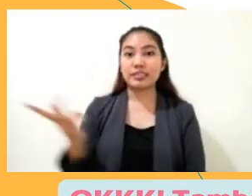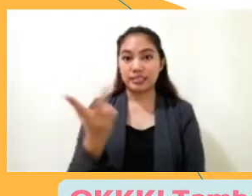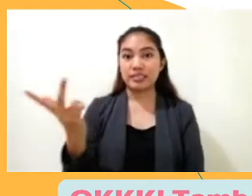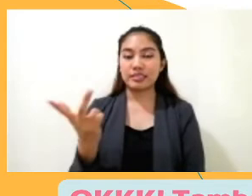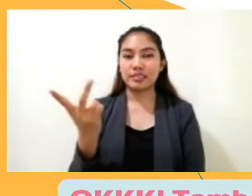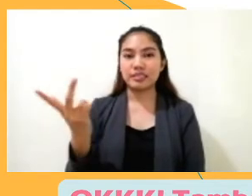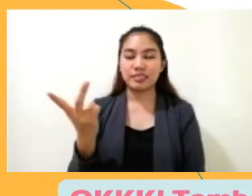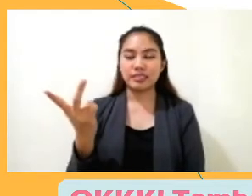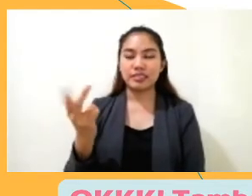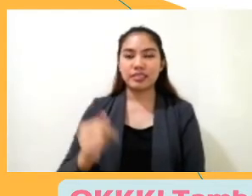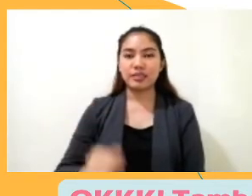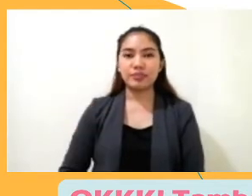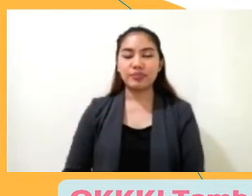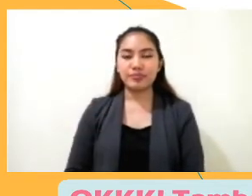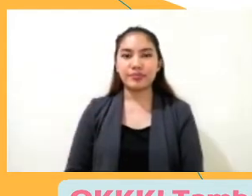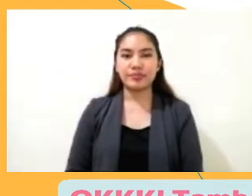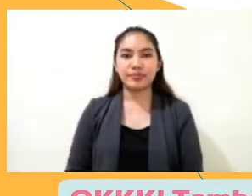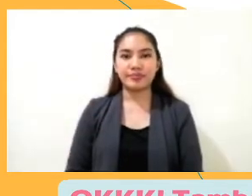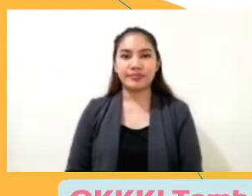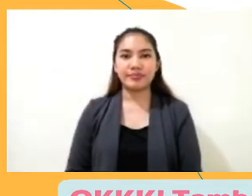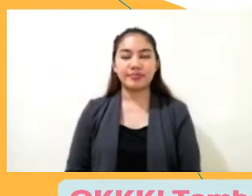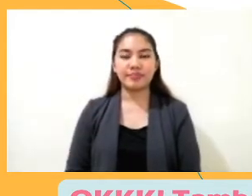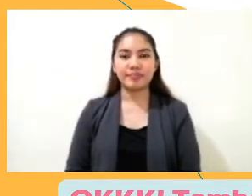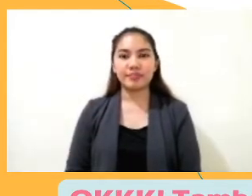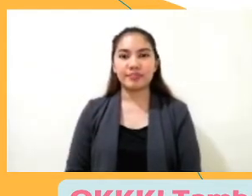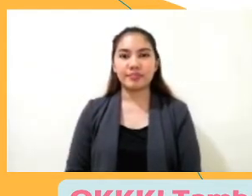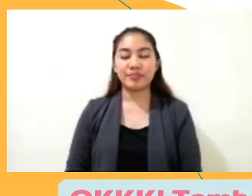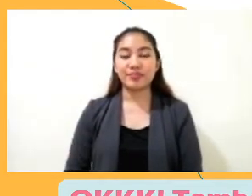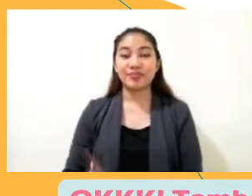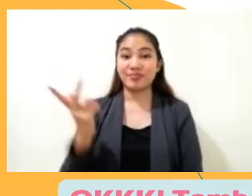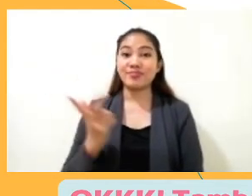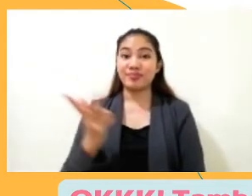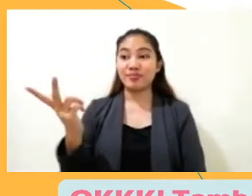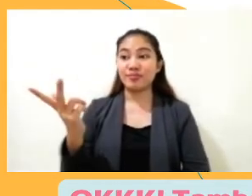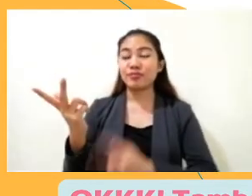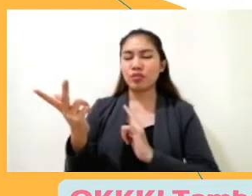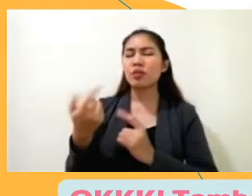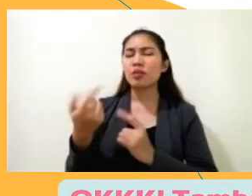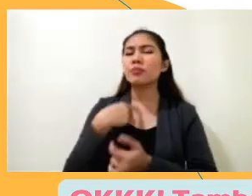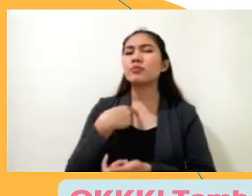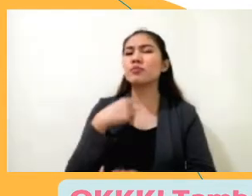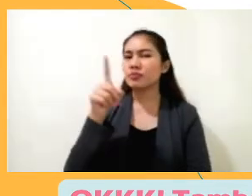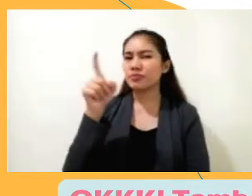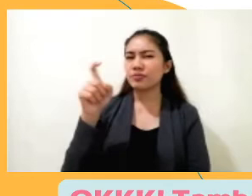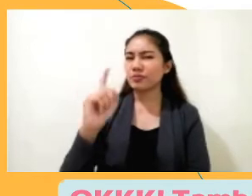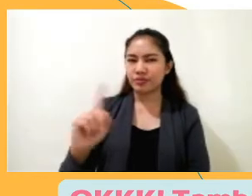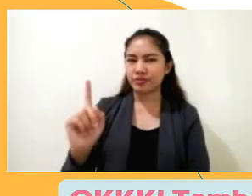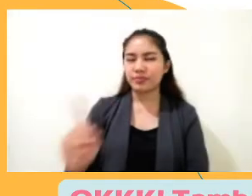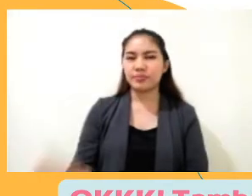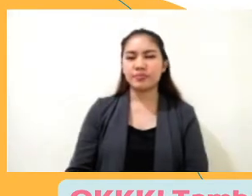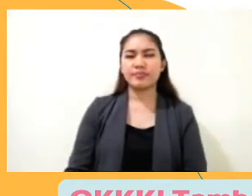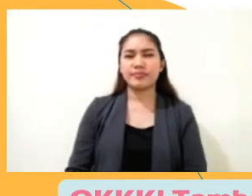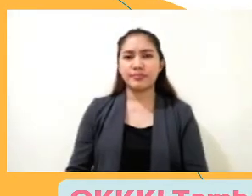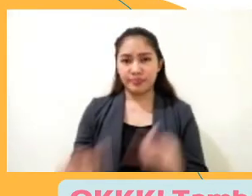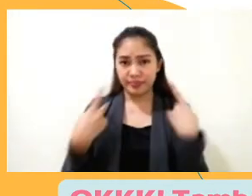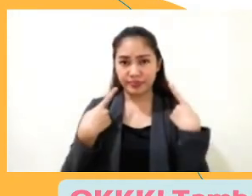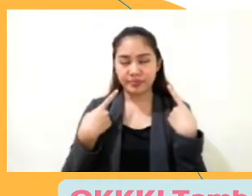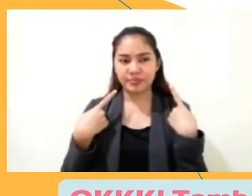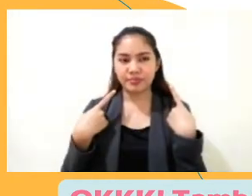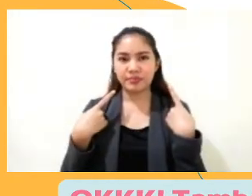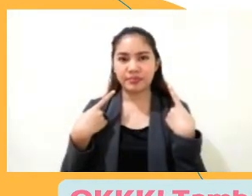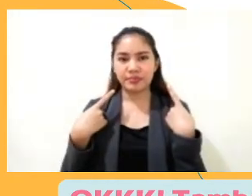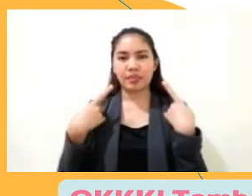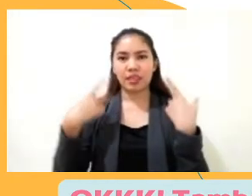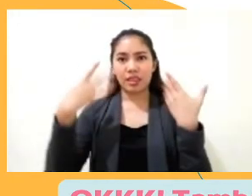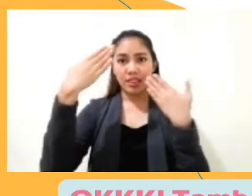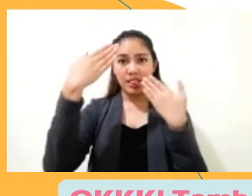kuya at ate na nandito ngayon sa atin, maraming salamat po sa pagsama. Ang question ko po ay, meron po bang hangganan